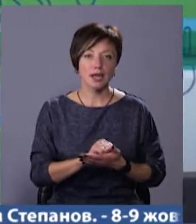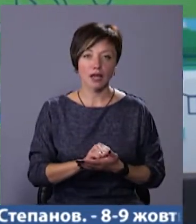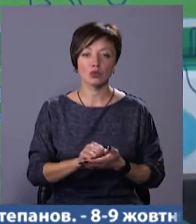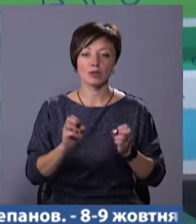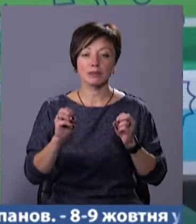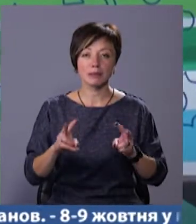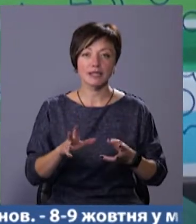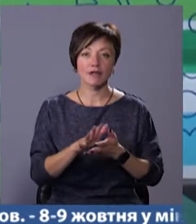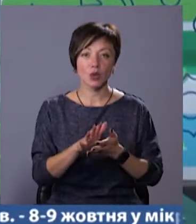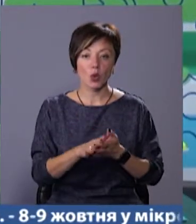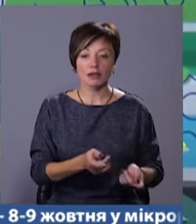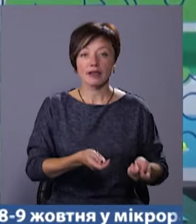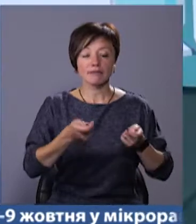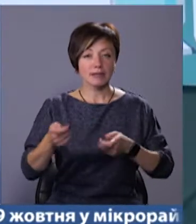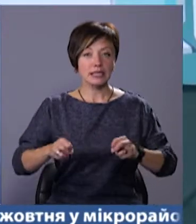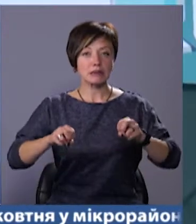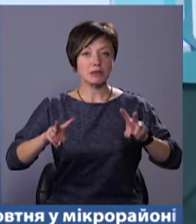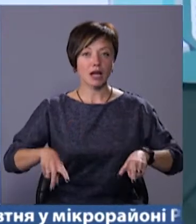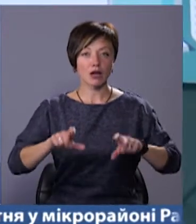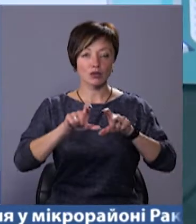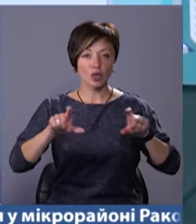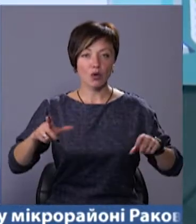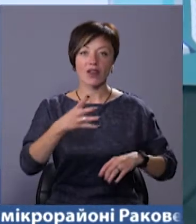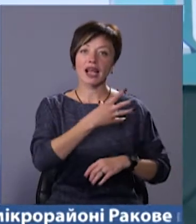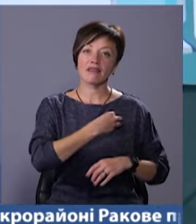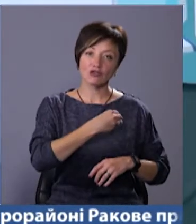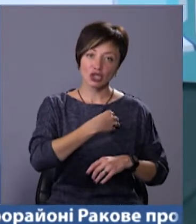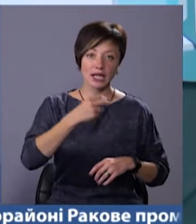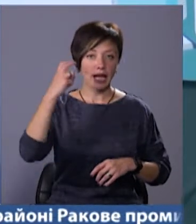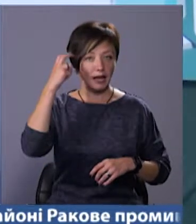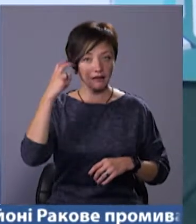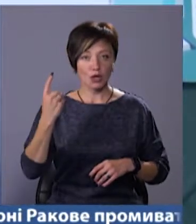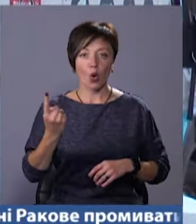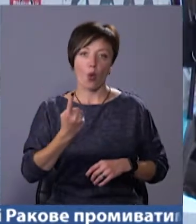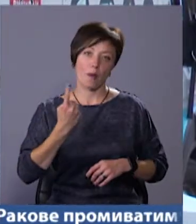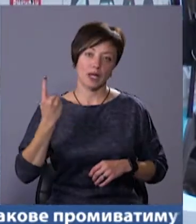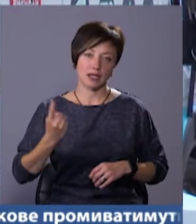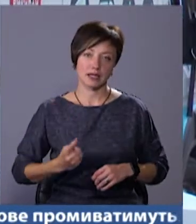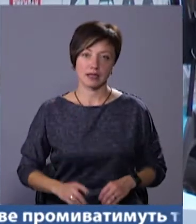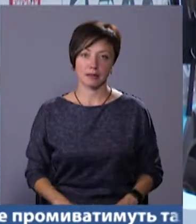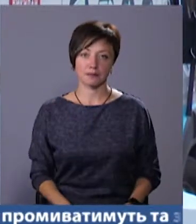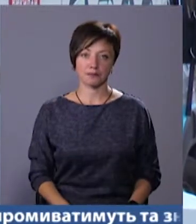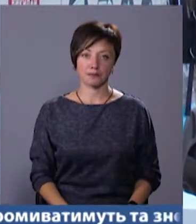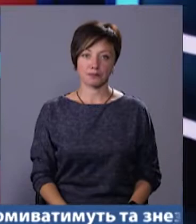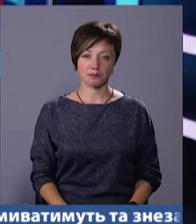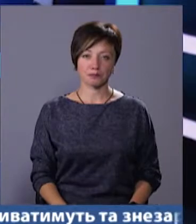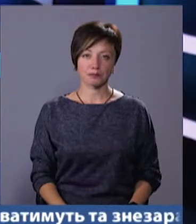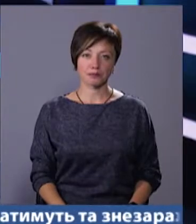здають хмельничани, відвозять до спеціальних установ Львівщини та Київської області. Карина Нестер, Валерій Телеховський. Новини